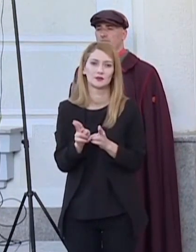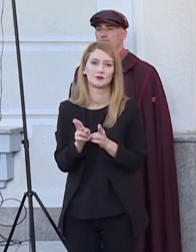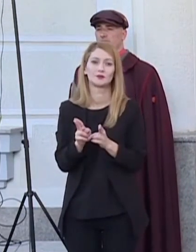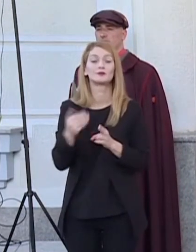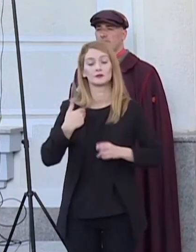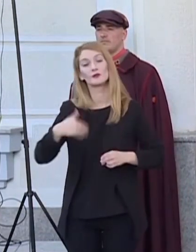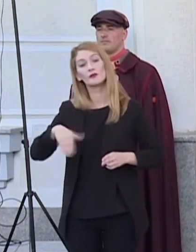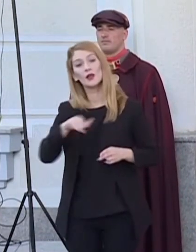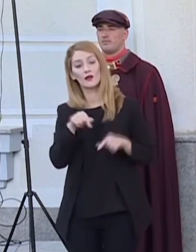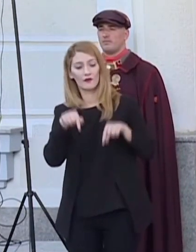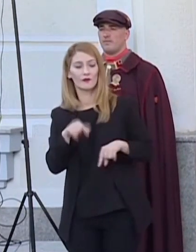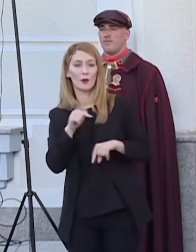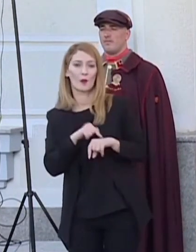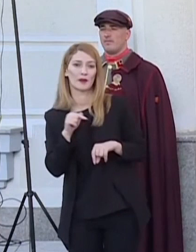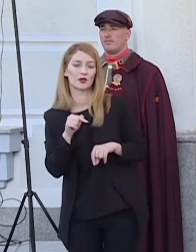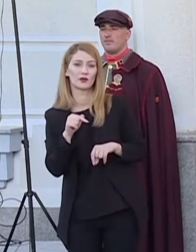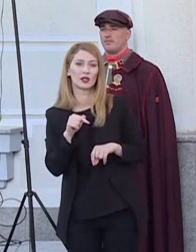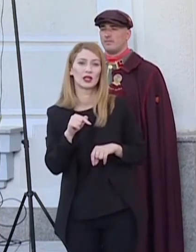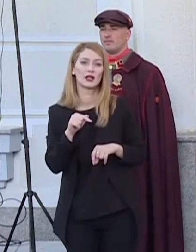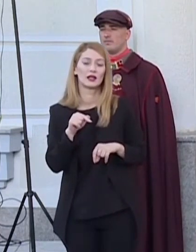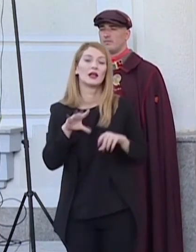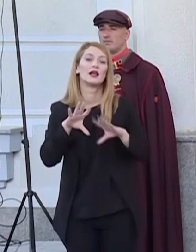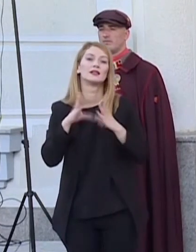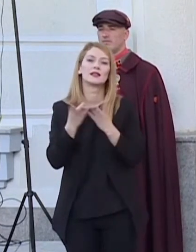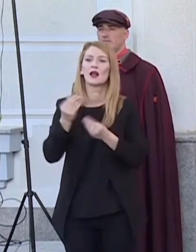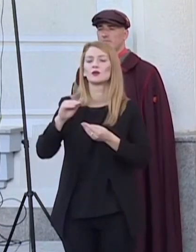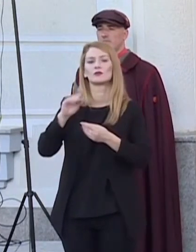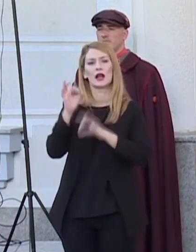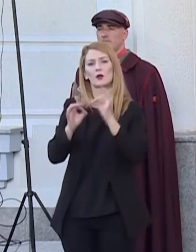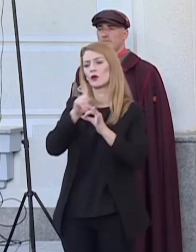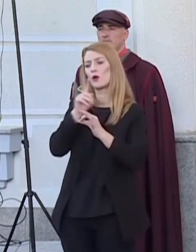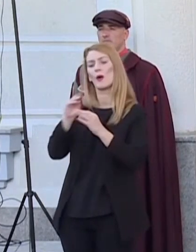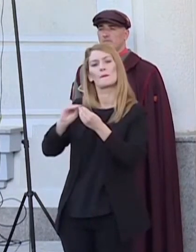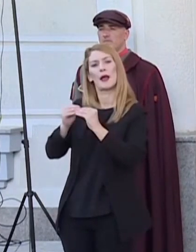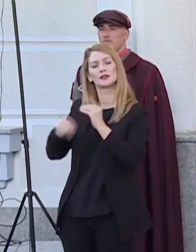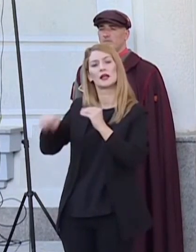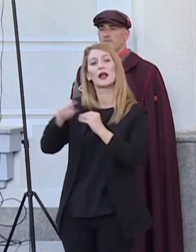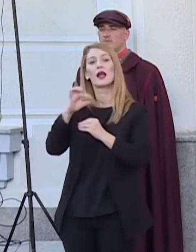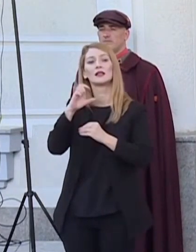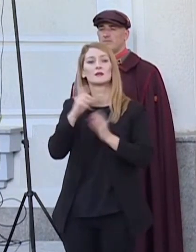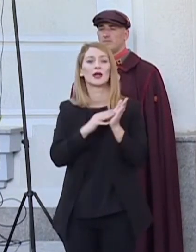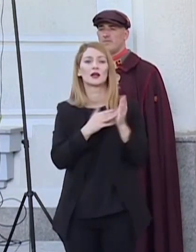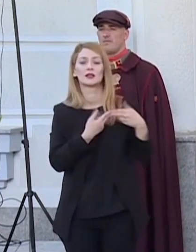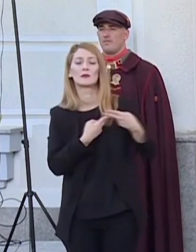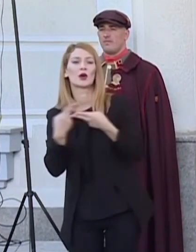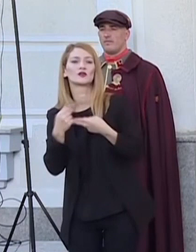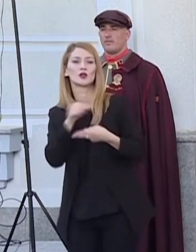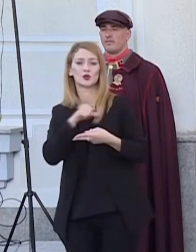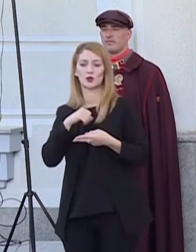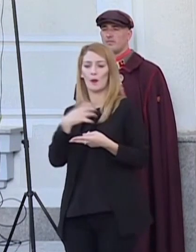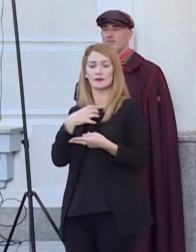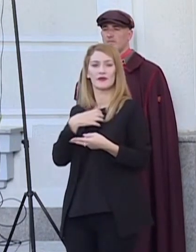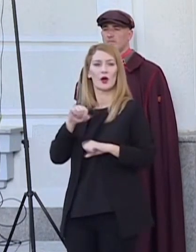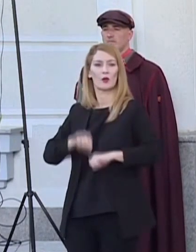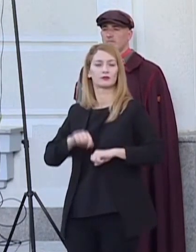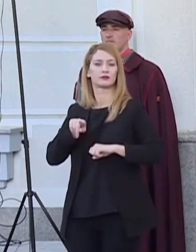Ние и во моментов, за целиот регулиран пазар, ЕСМ испорачува електрична енергија од собствено производство. Значи